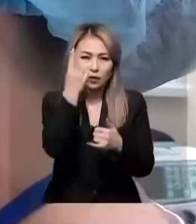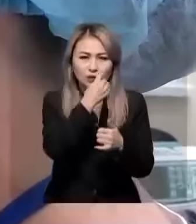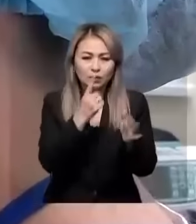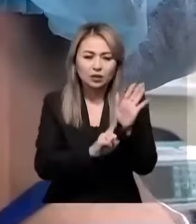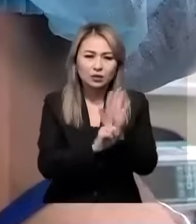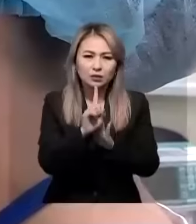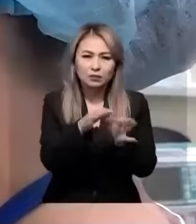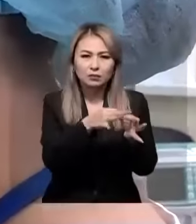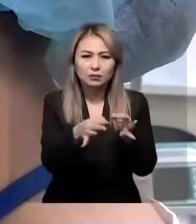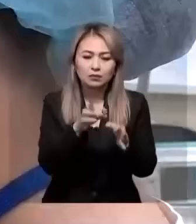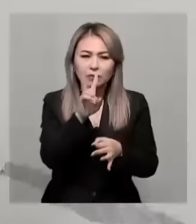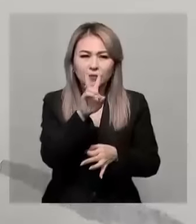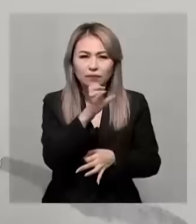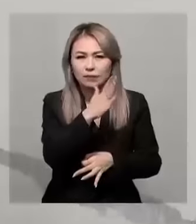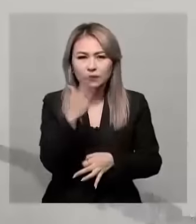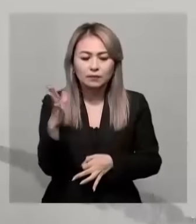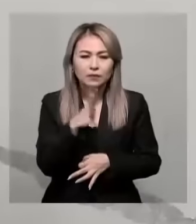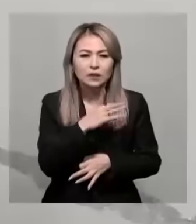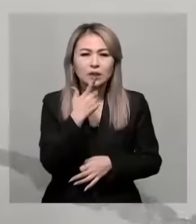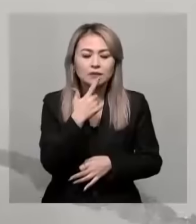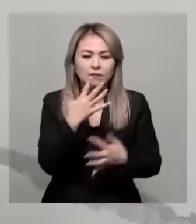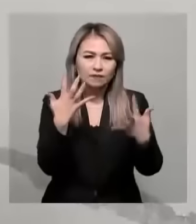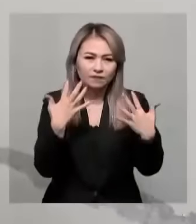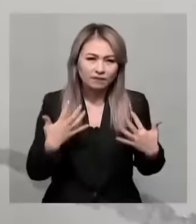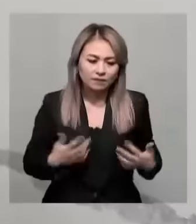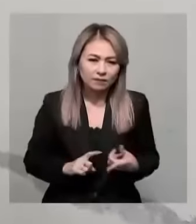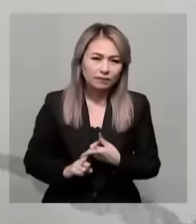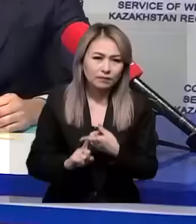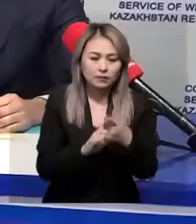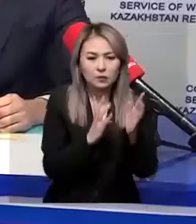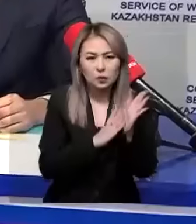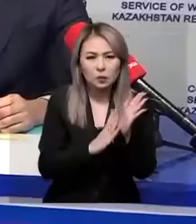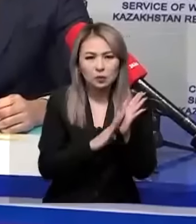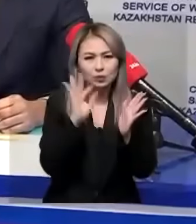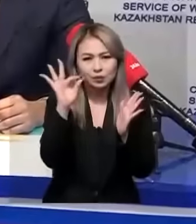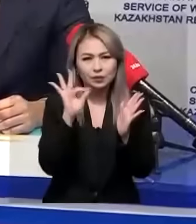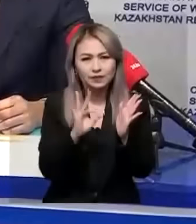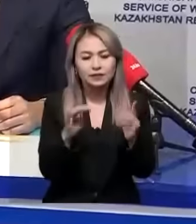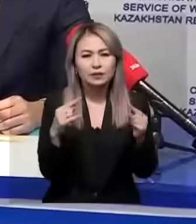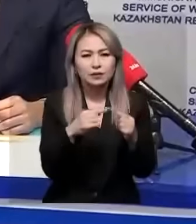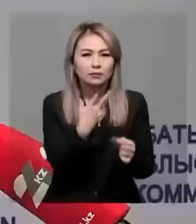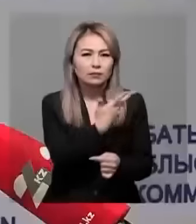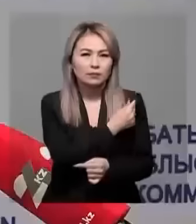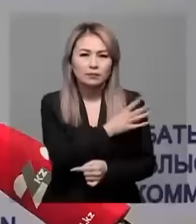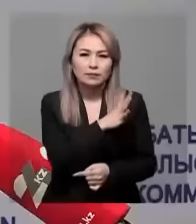бері өңірде 200-ден астам адам қызылша жұқтырса, соның 90% дер кезінде екпе